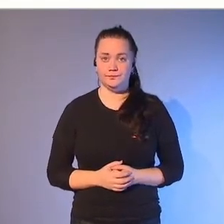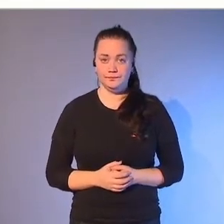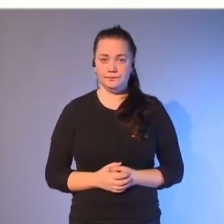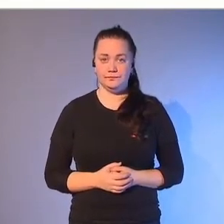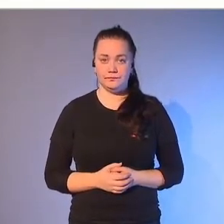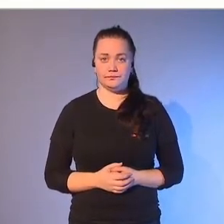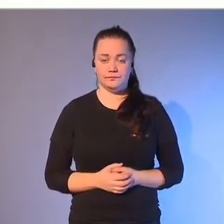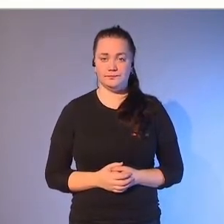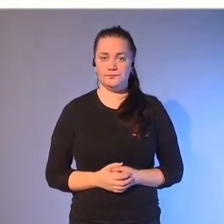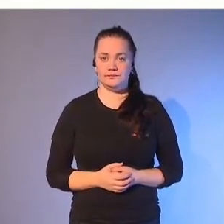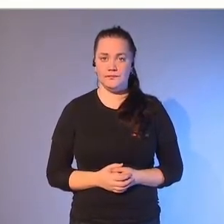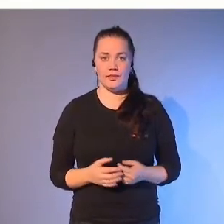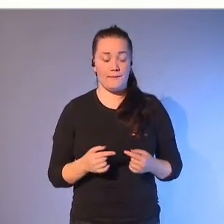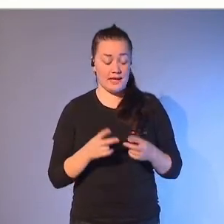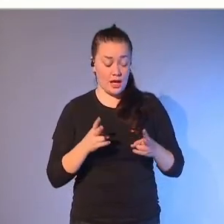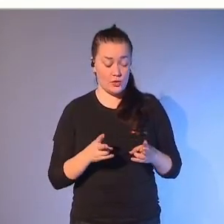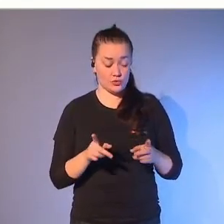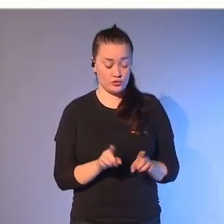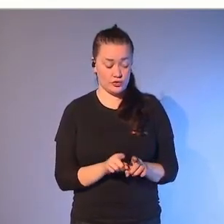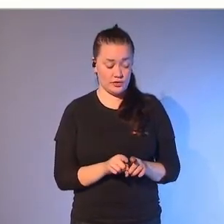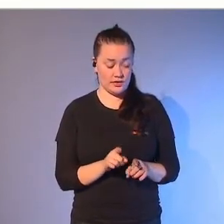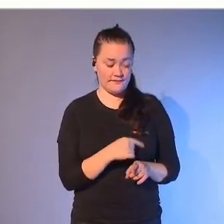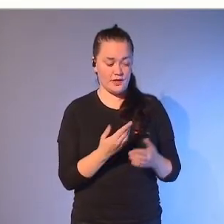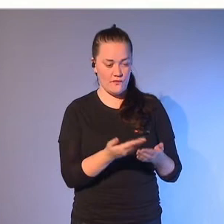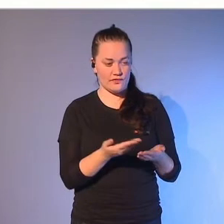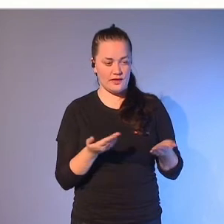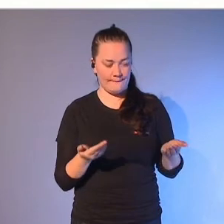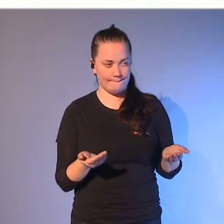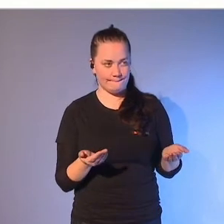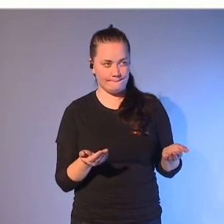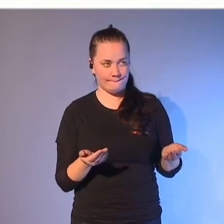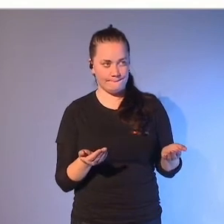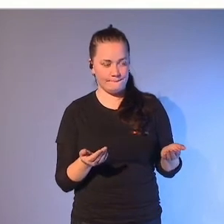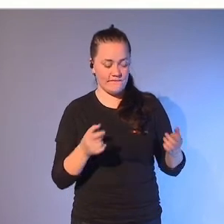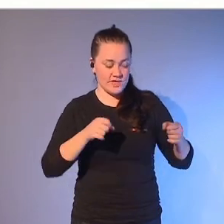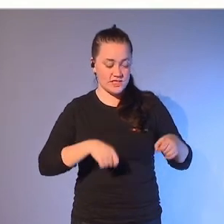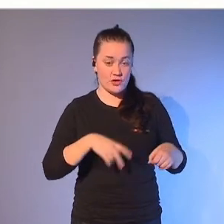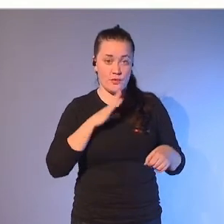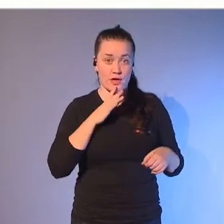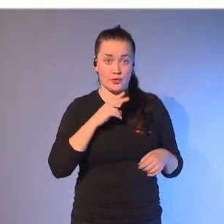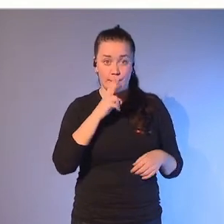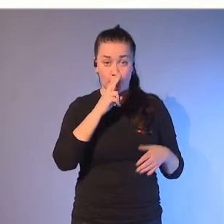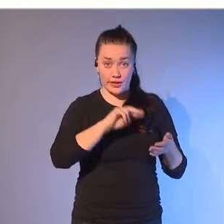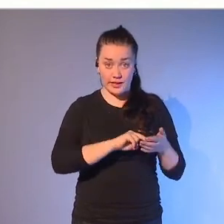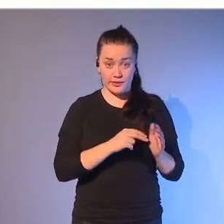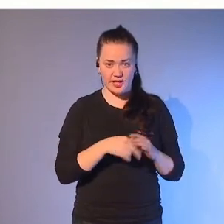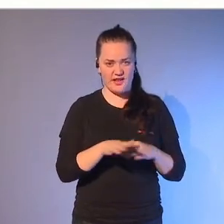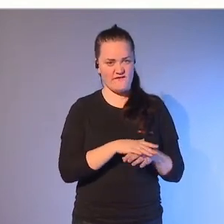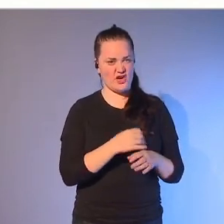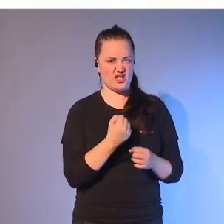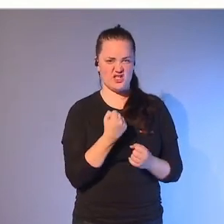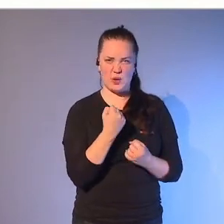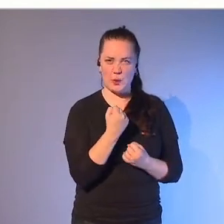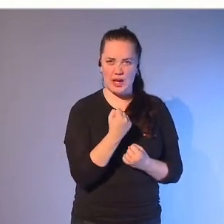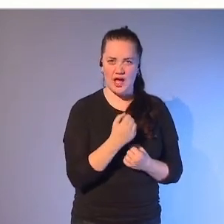Men så er det jo sånn at vi da ofte kommer til det når vi snakker om nye teknologier, at det trues på et eller annet